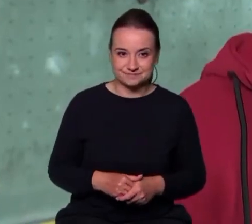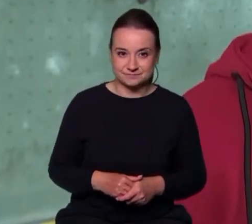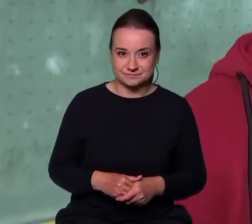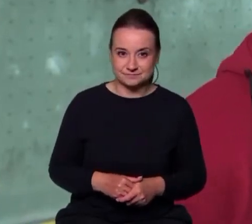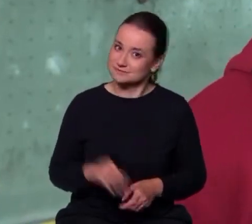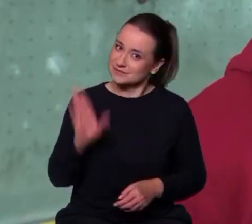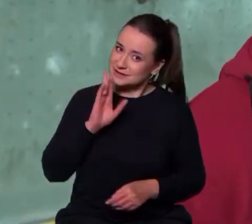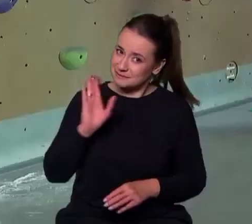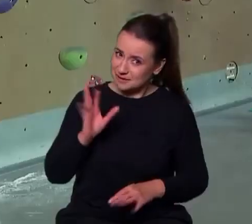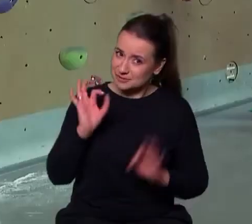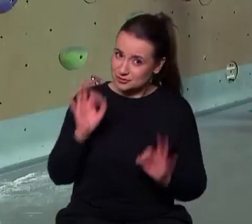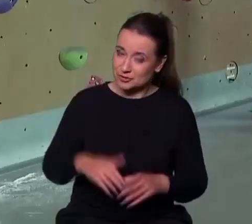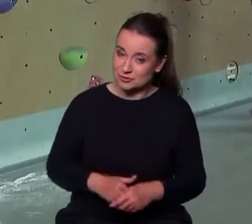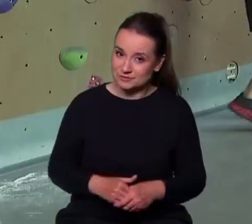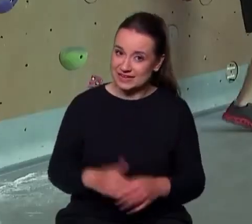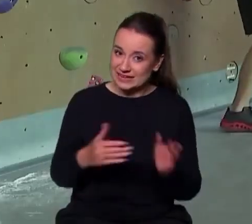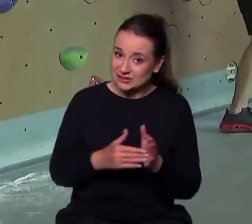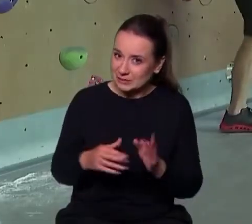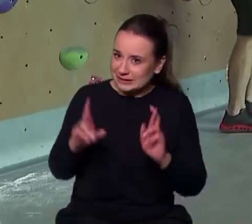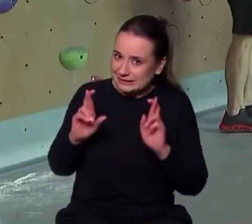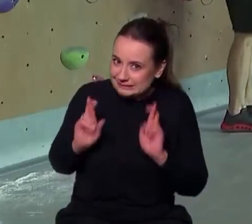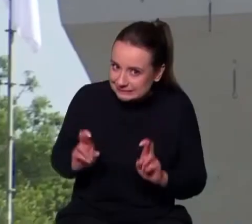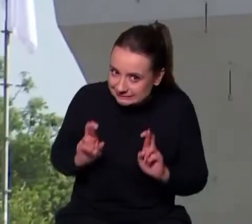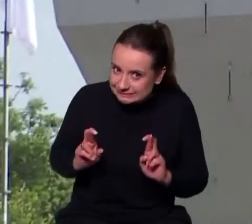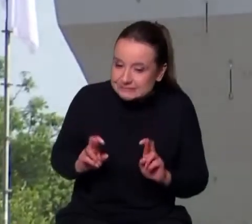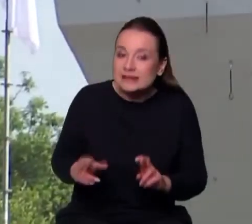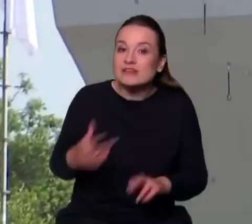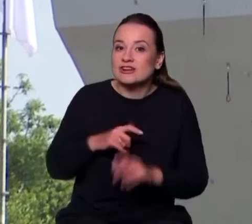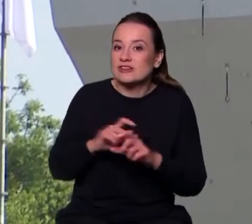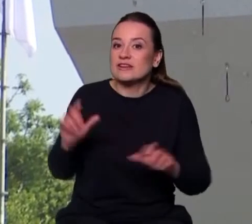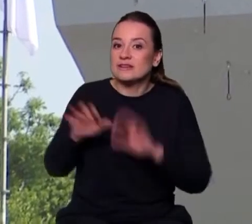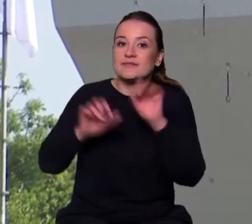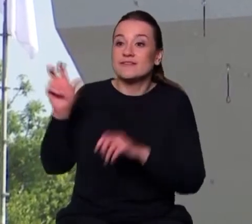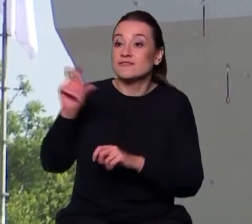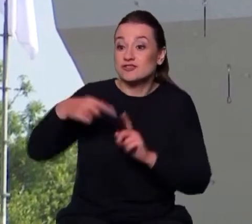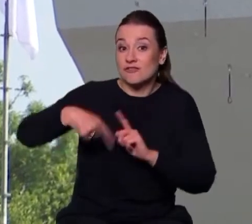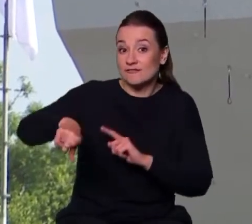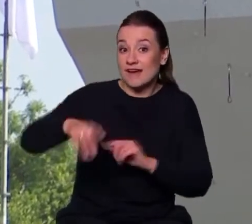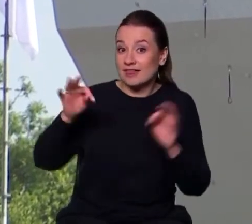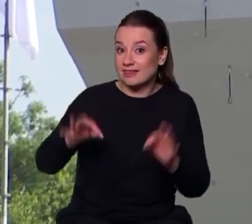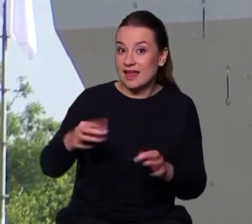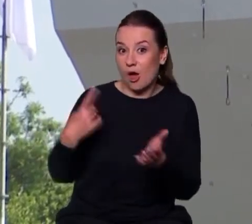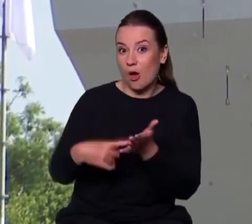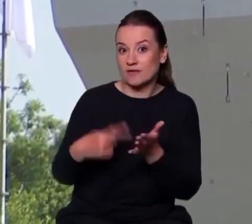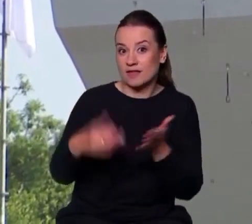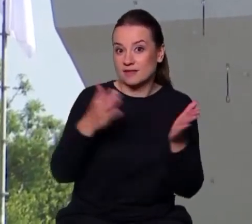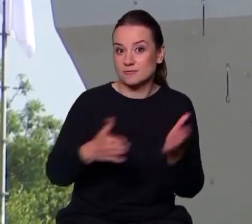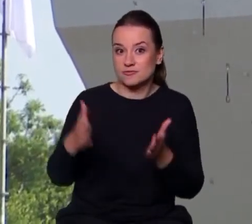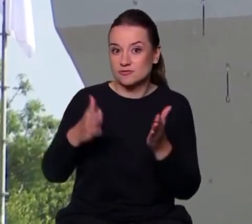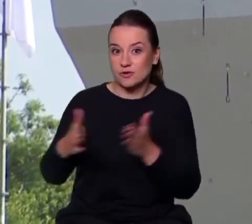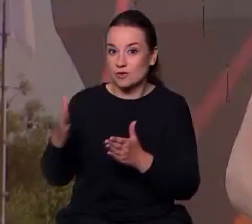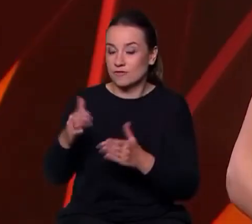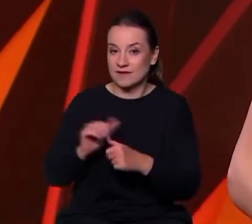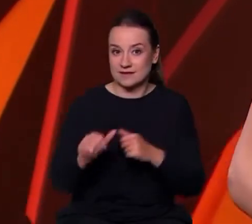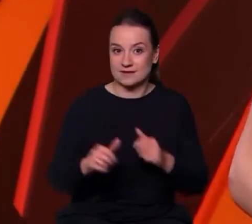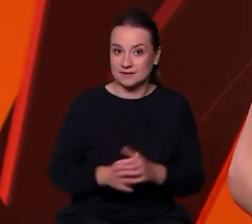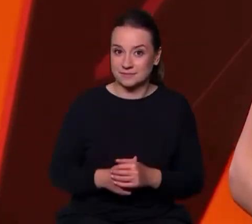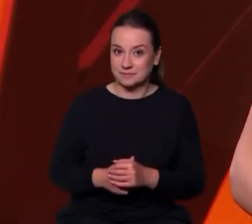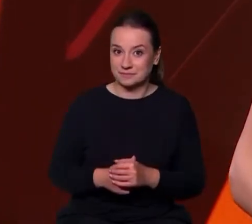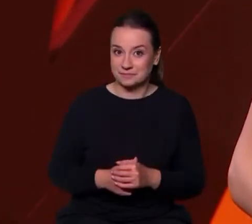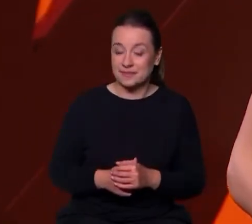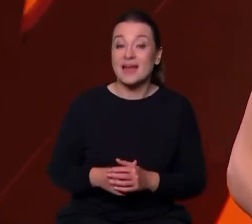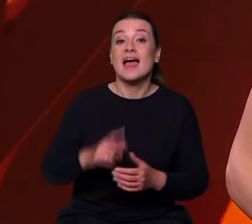chyba będzie dobrze. Trzeba trzymać za słowo. Wspinaczka na czas pań już w czwartek. Trwają ostatnie przygotowania trasy.